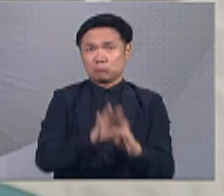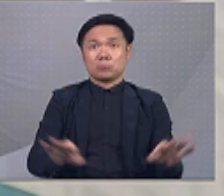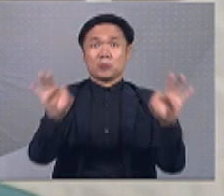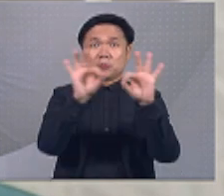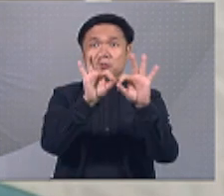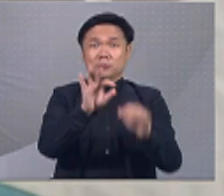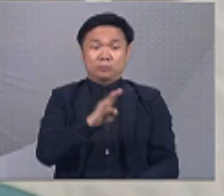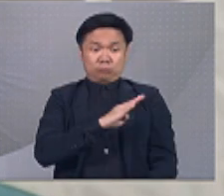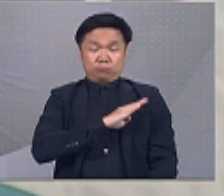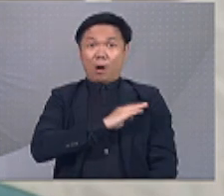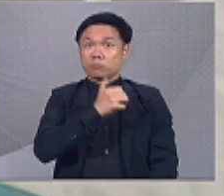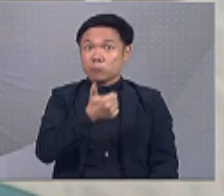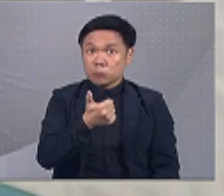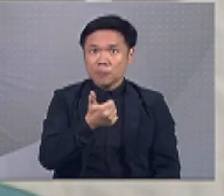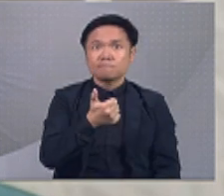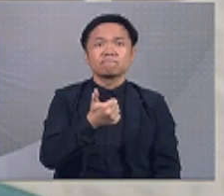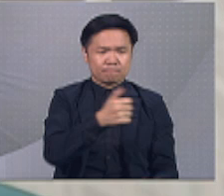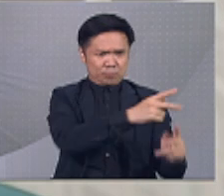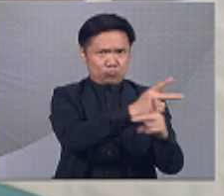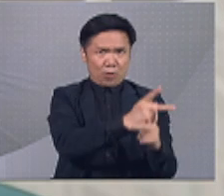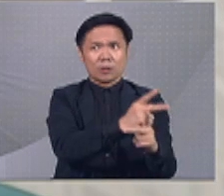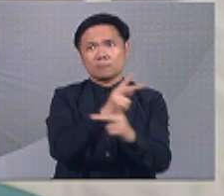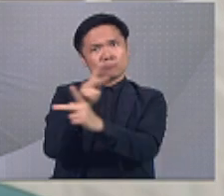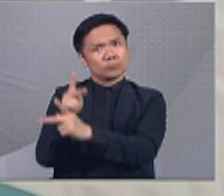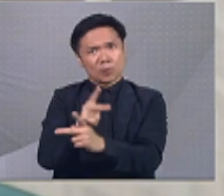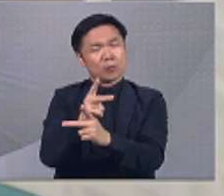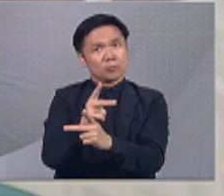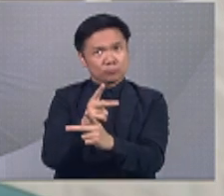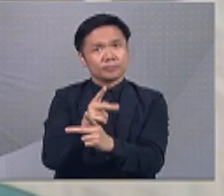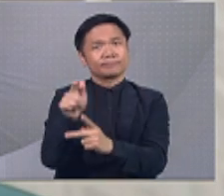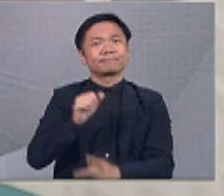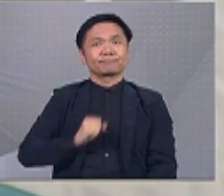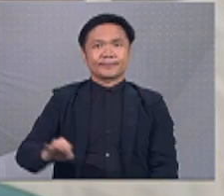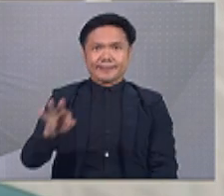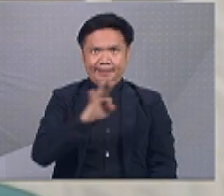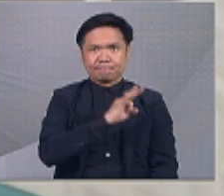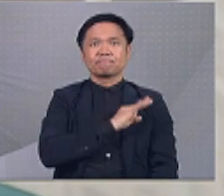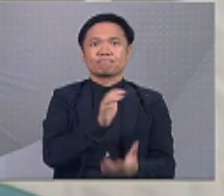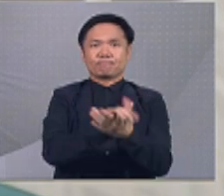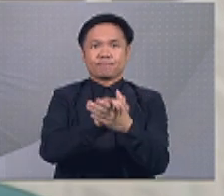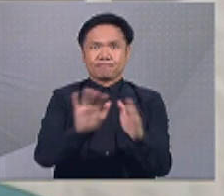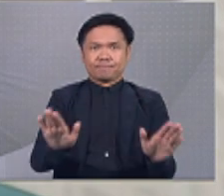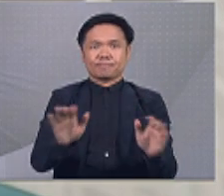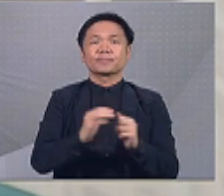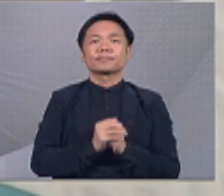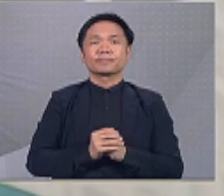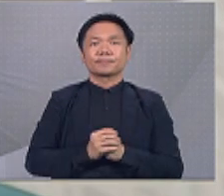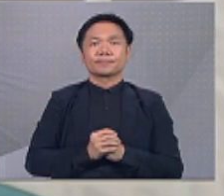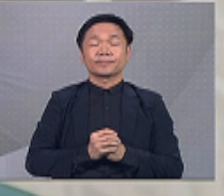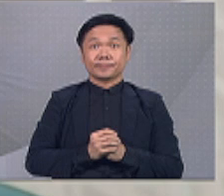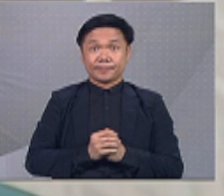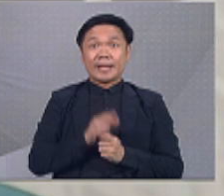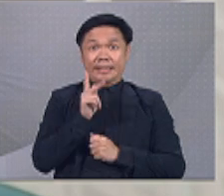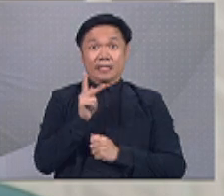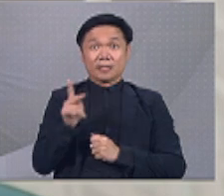sentiasa memastikan kebajikan dan kemaslahatan brecket terjamin seperti yang keju Kementerian